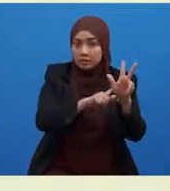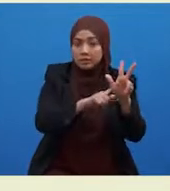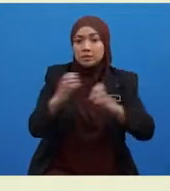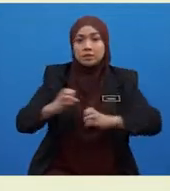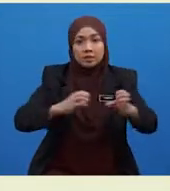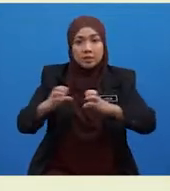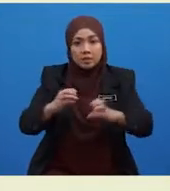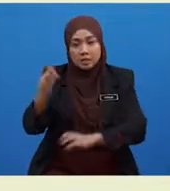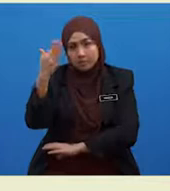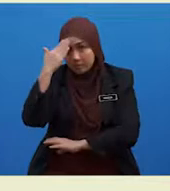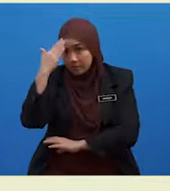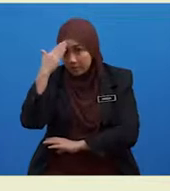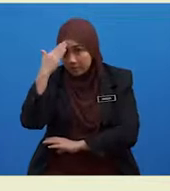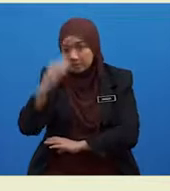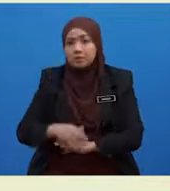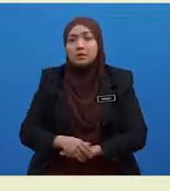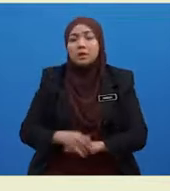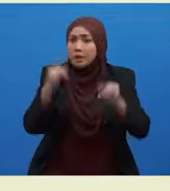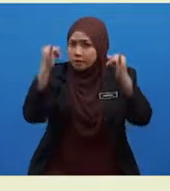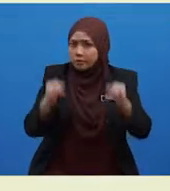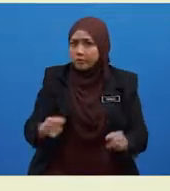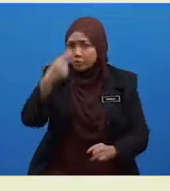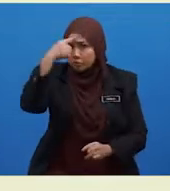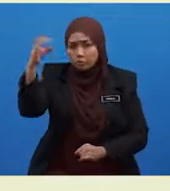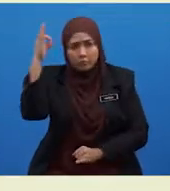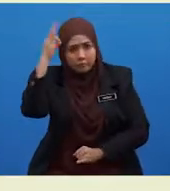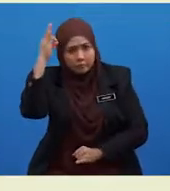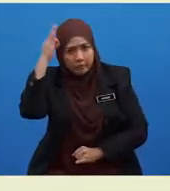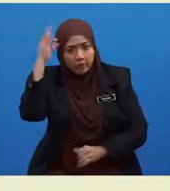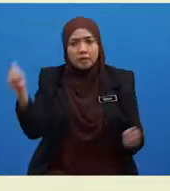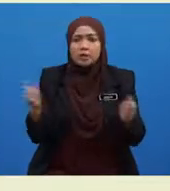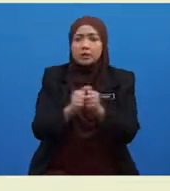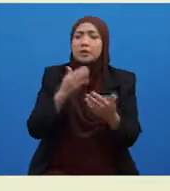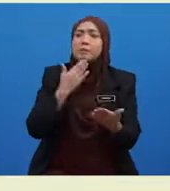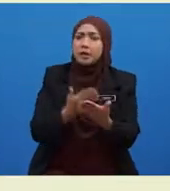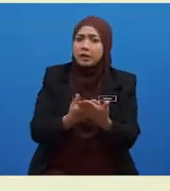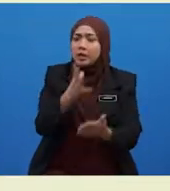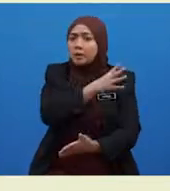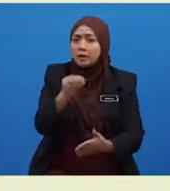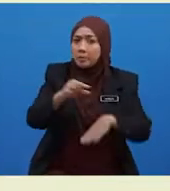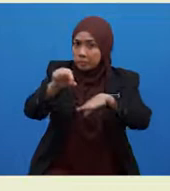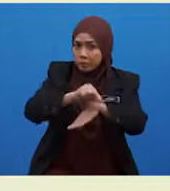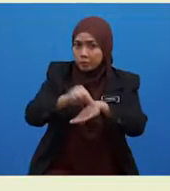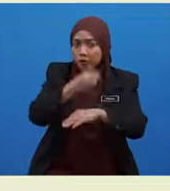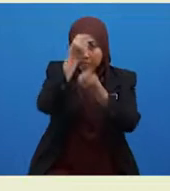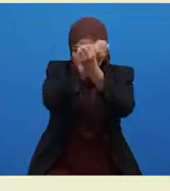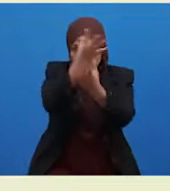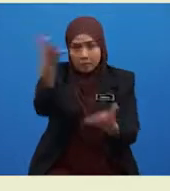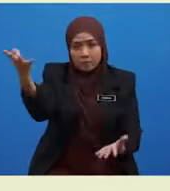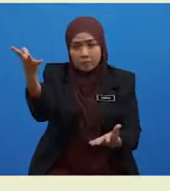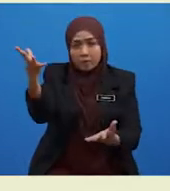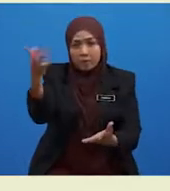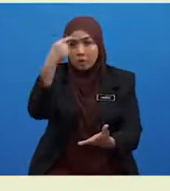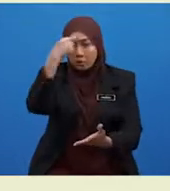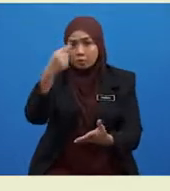iaitu keupayaan individu untuk berfikir secara waras dan menggunakan maklumat yang diperolehi untuk